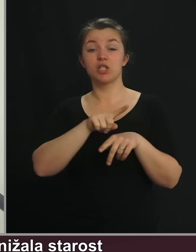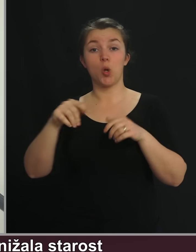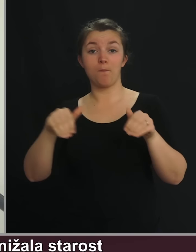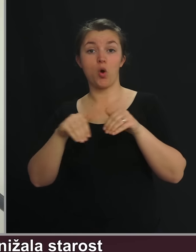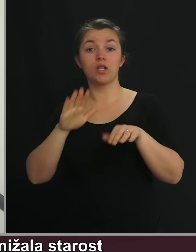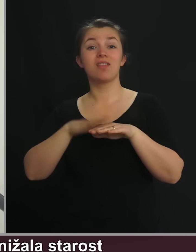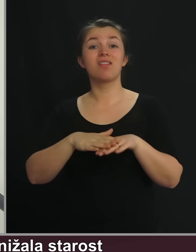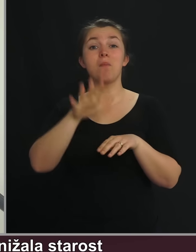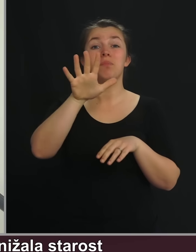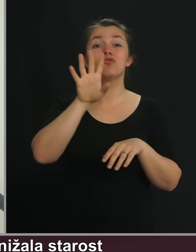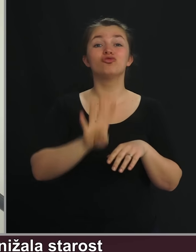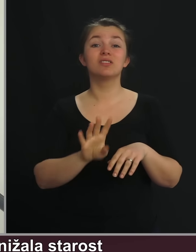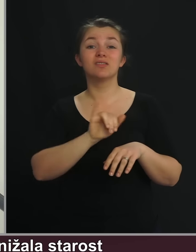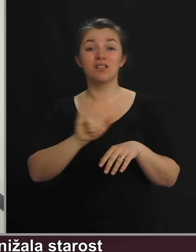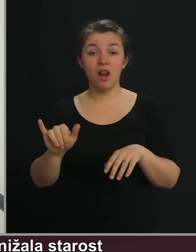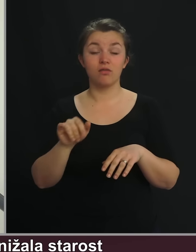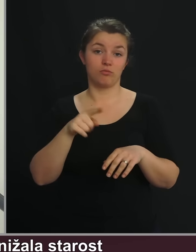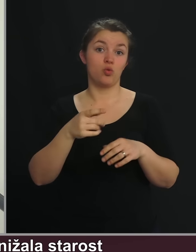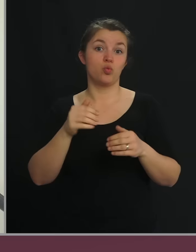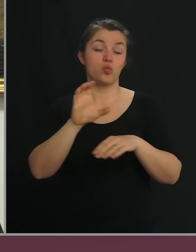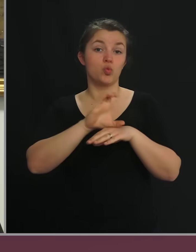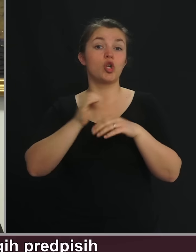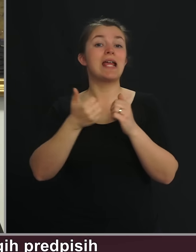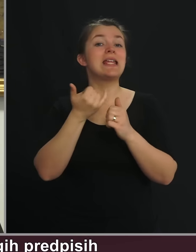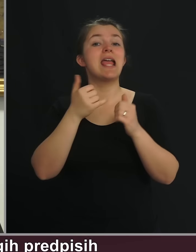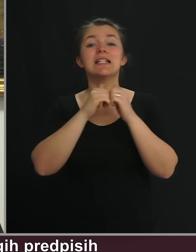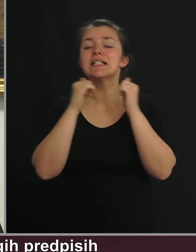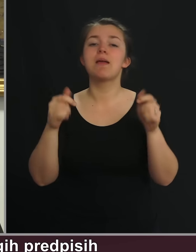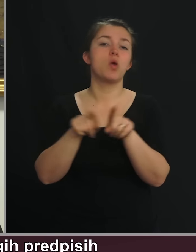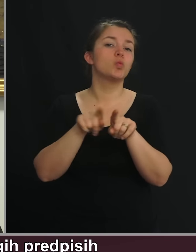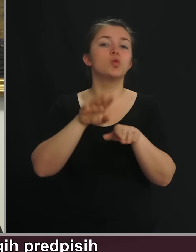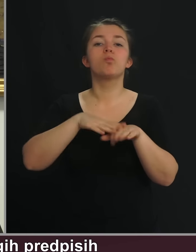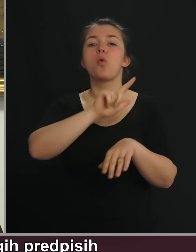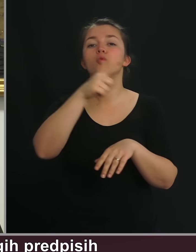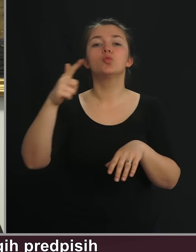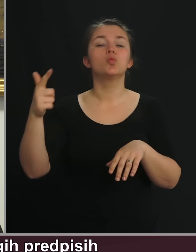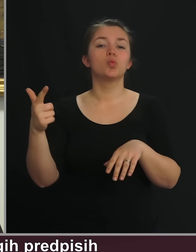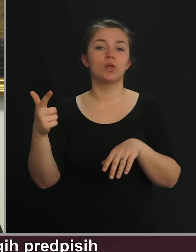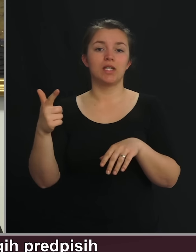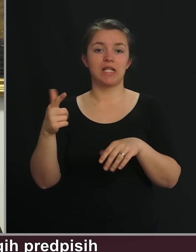starost za pridobitev pravice do pokojnine na 45 let. Tako da Turčija je izjemna tudi